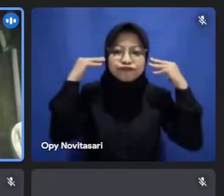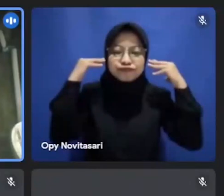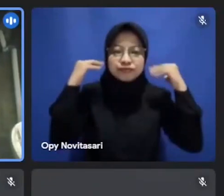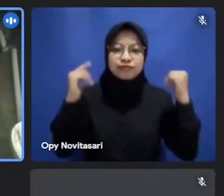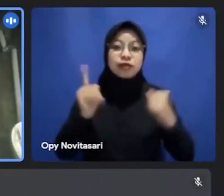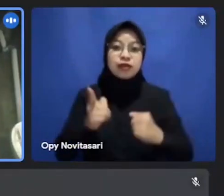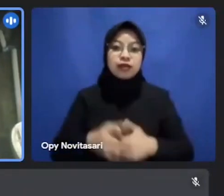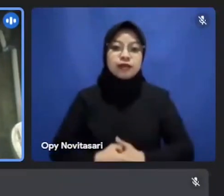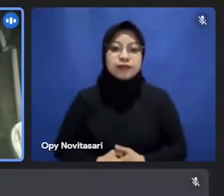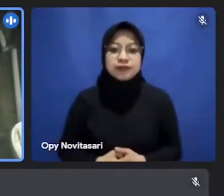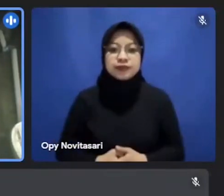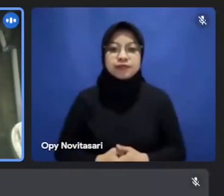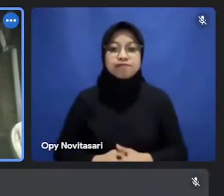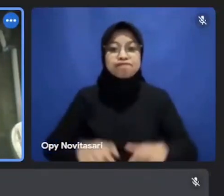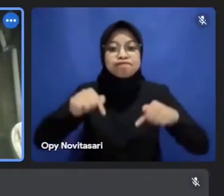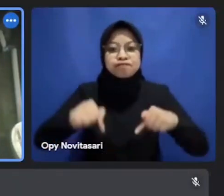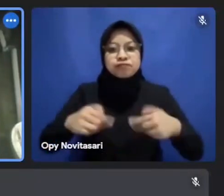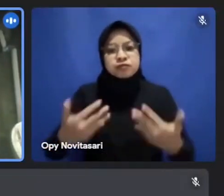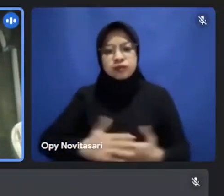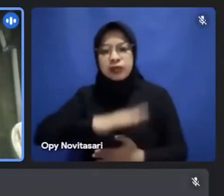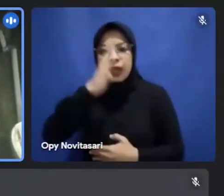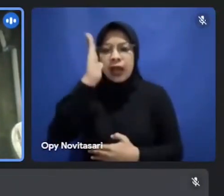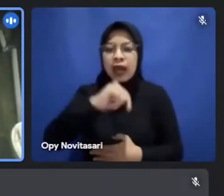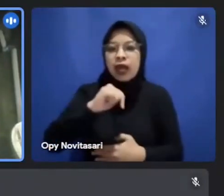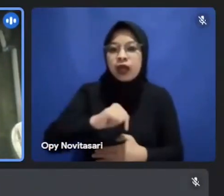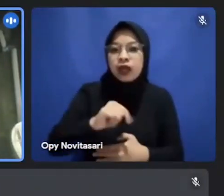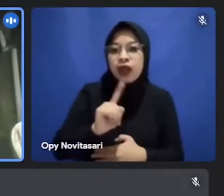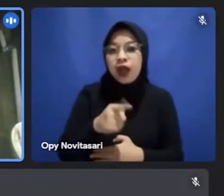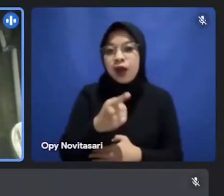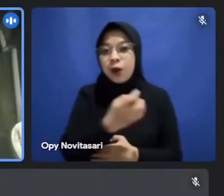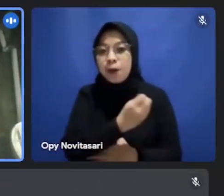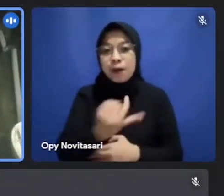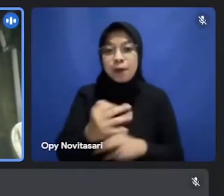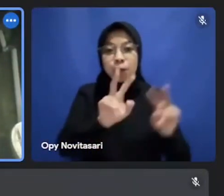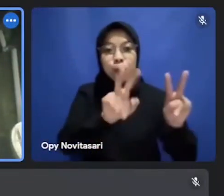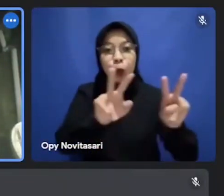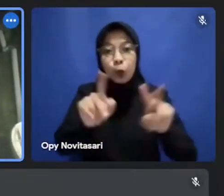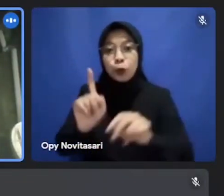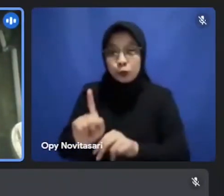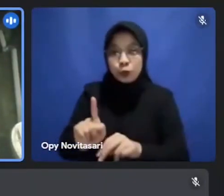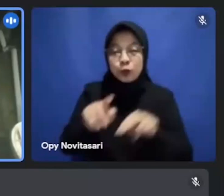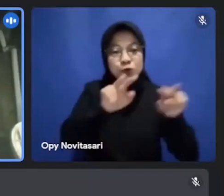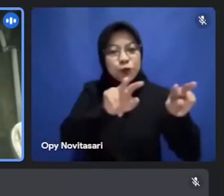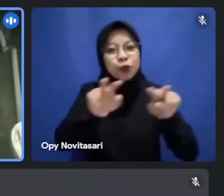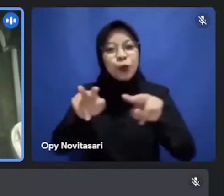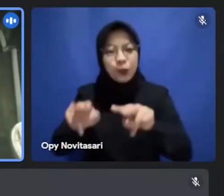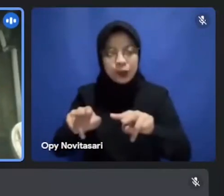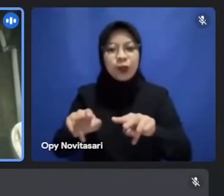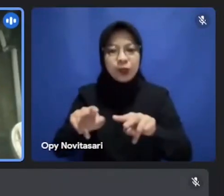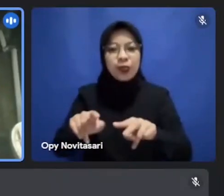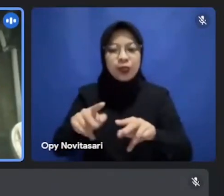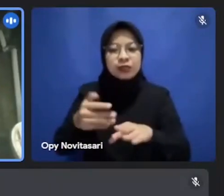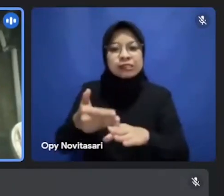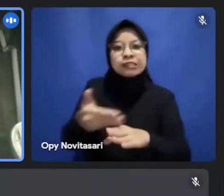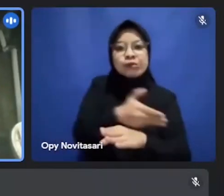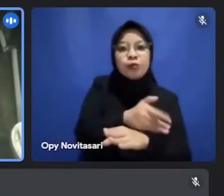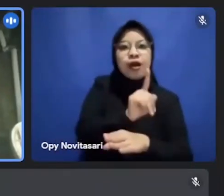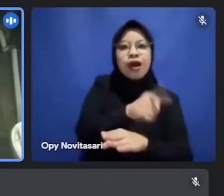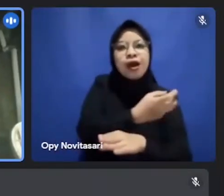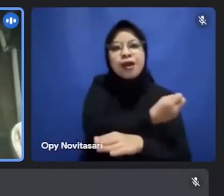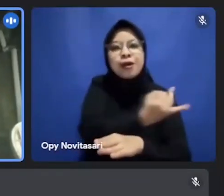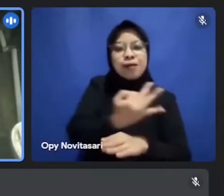kagamanur kali ini kita akan menyaksikan terlebih dahulu sebelum kita menuju ke